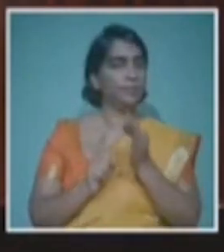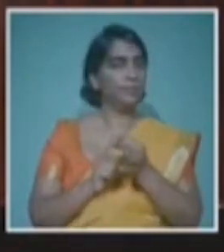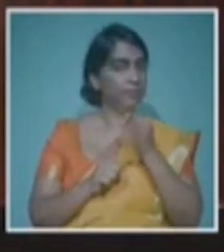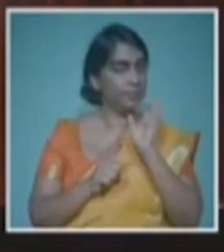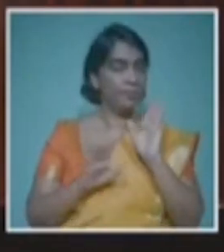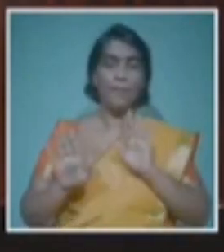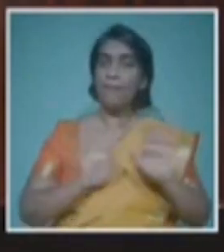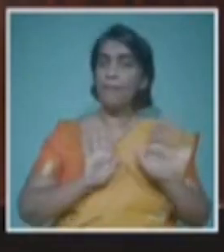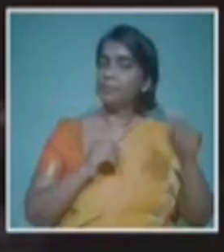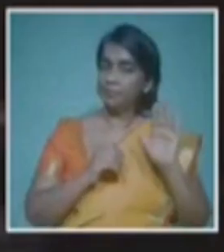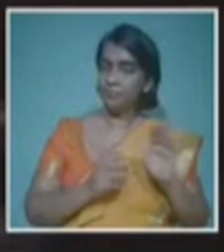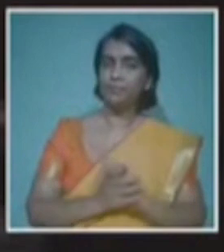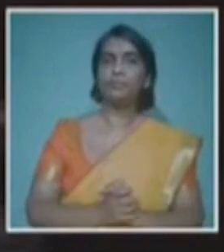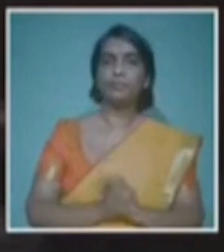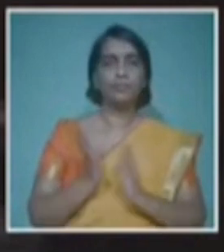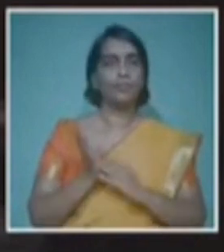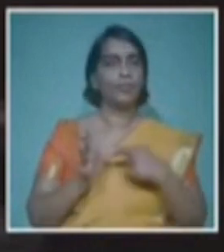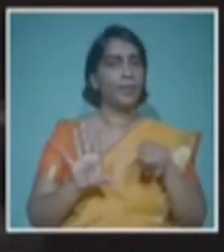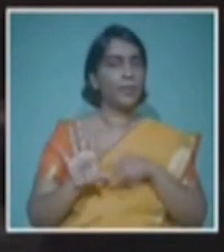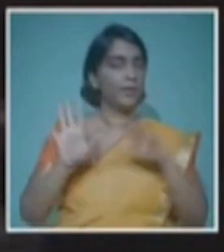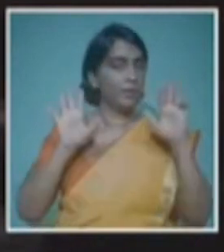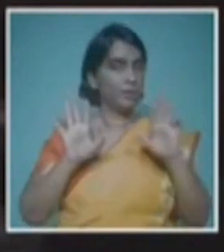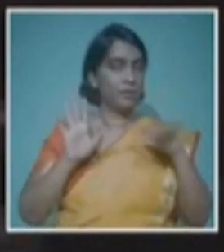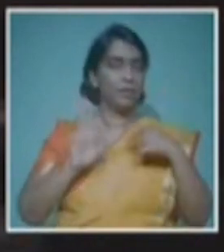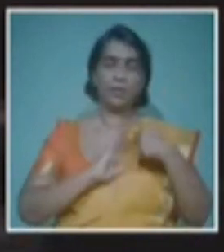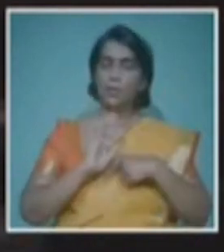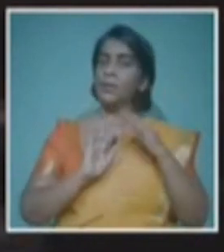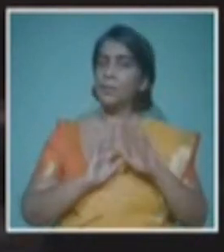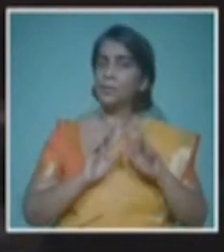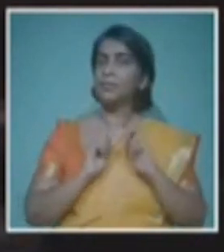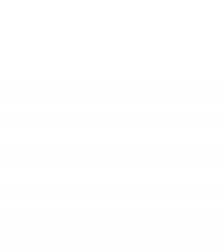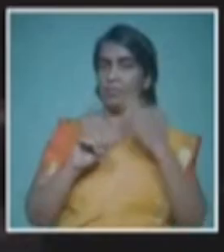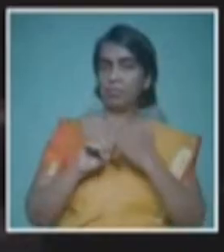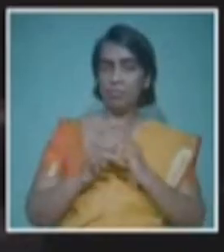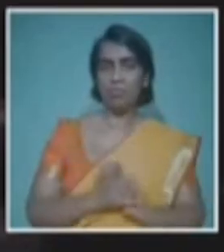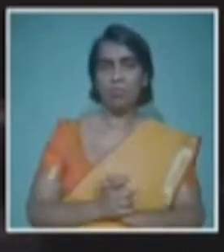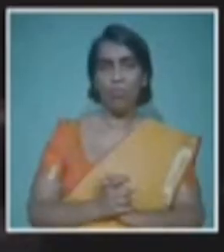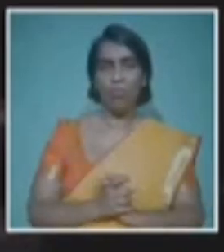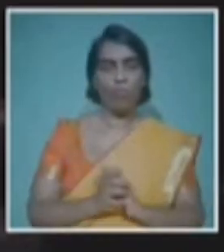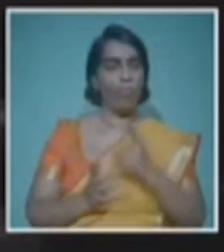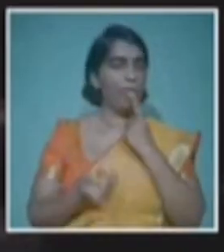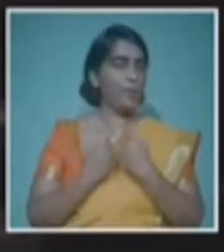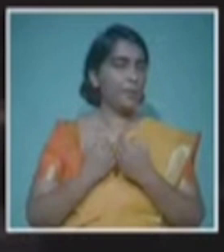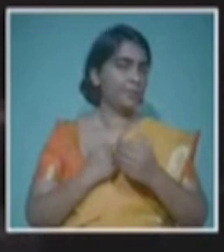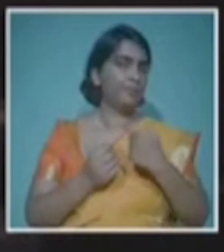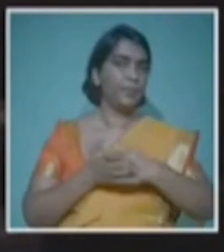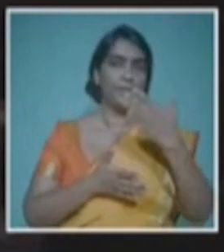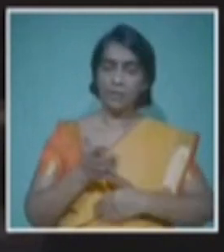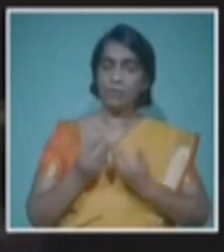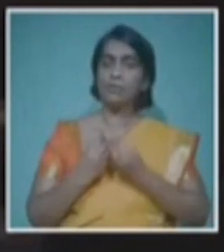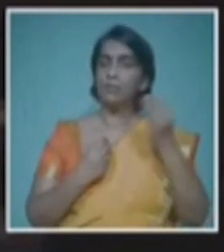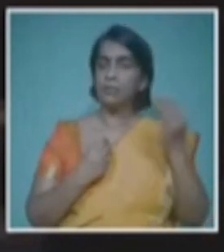ජනාධිපතිතුමාගේ පාලනය පවතිද්දී මැයි 9 වෙනිදා රට පුරා ඇතිවෙච්ච සිද්ධි සම්බන්ධයෙන් විමර්ශනය කරලා වාර්තාවක්